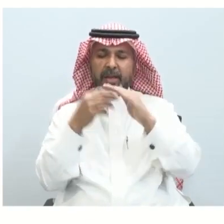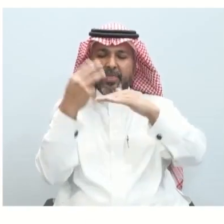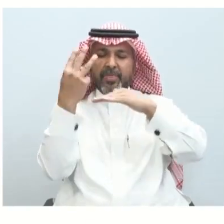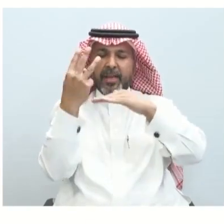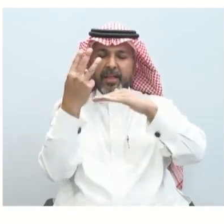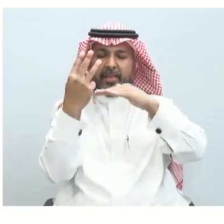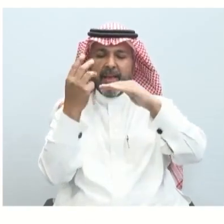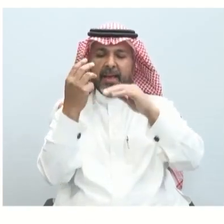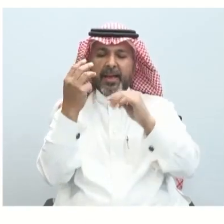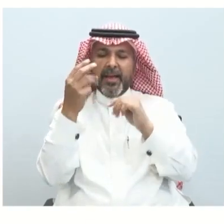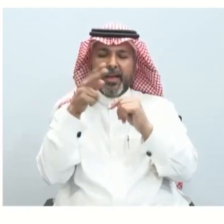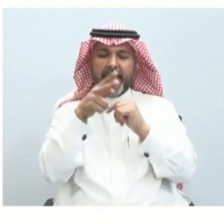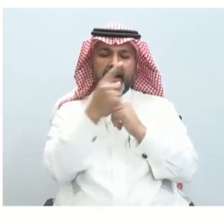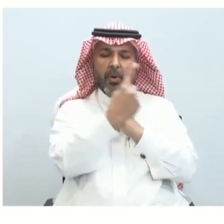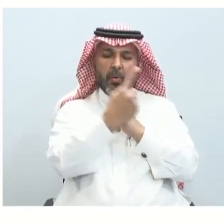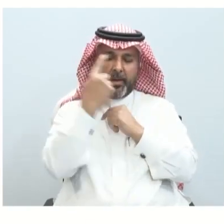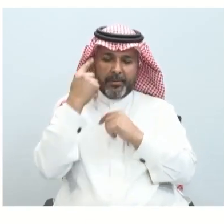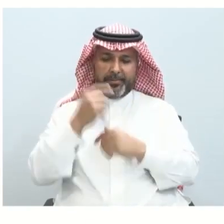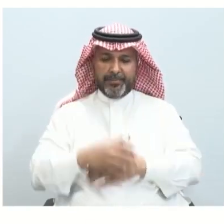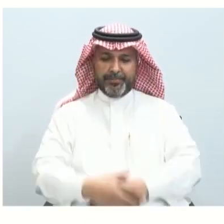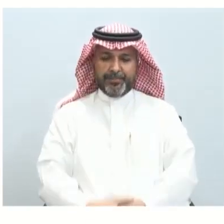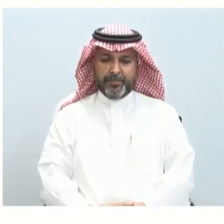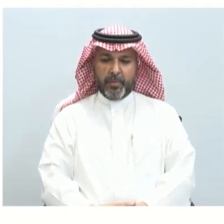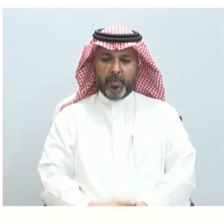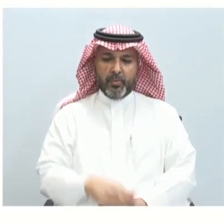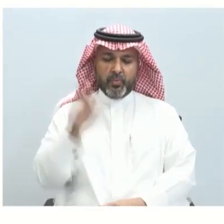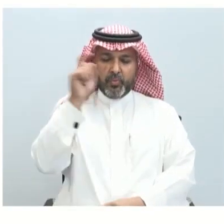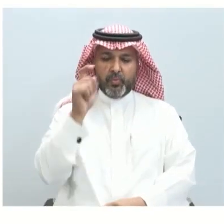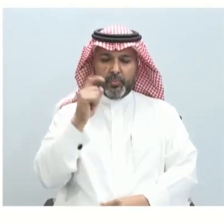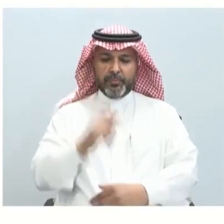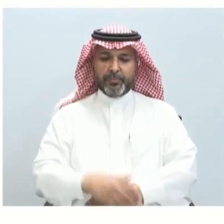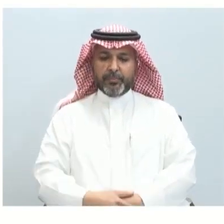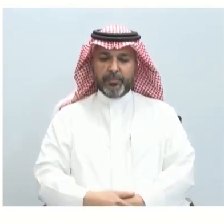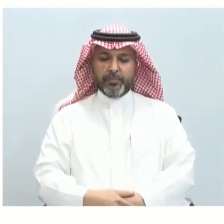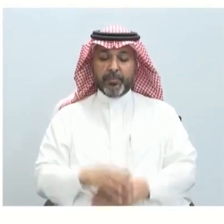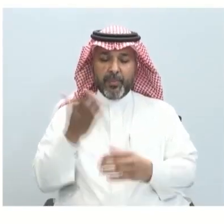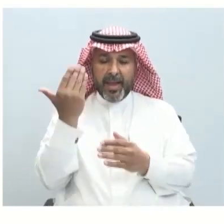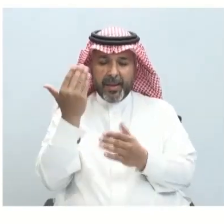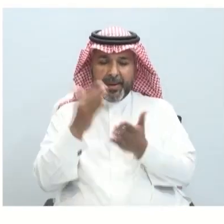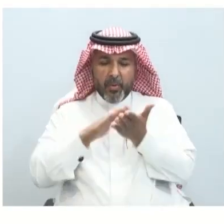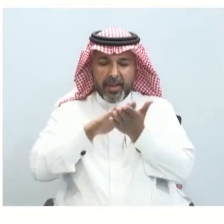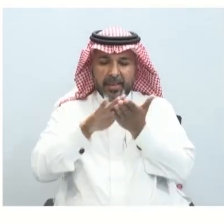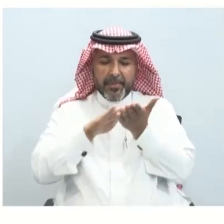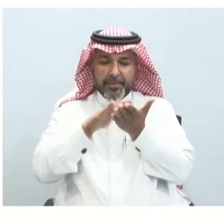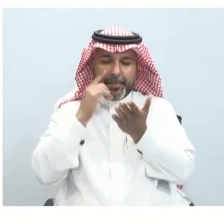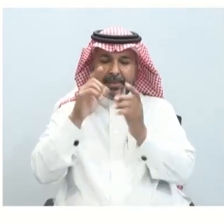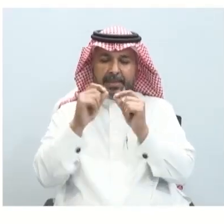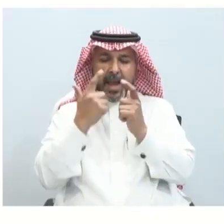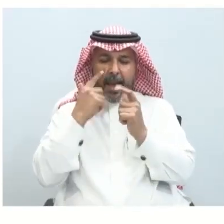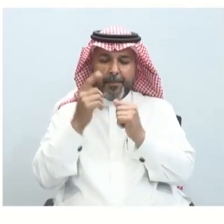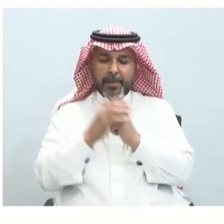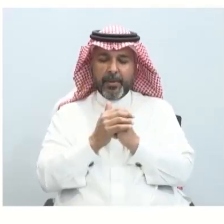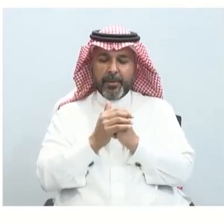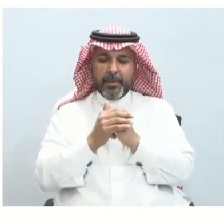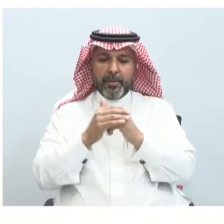الى واح في السؤال السادس بناء على نسبه مساحه السطح للحجم ماذا تمثل مساحه